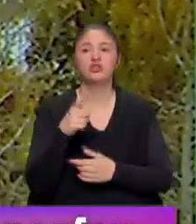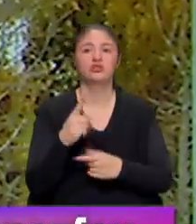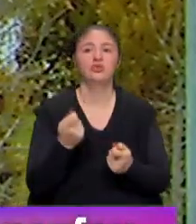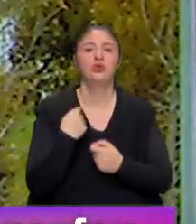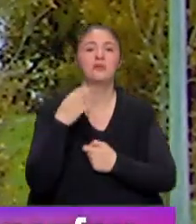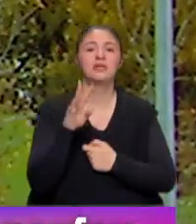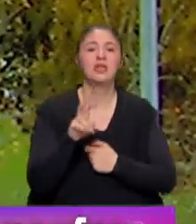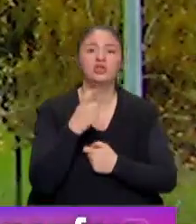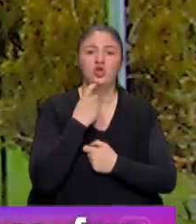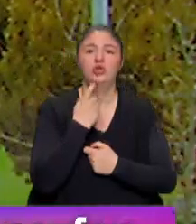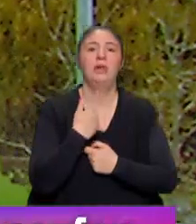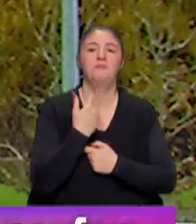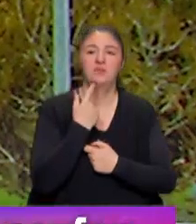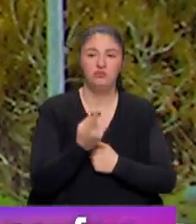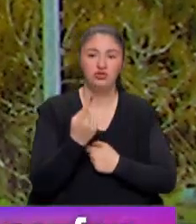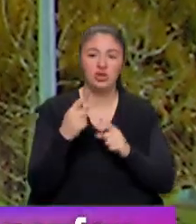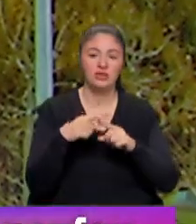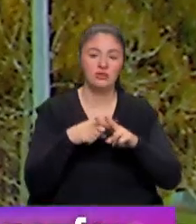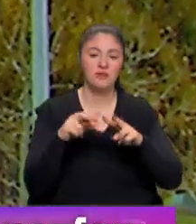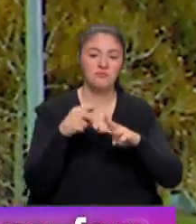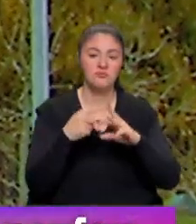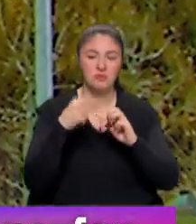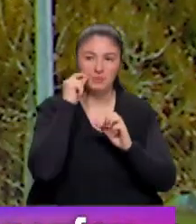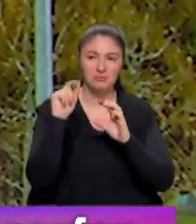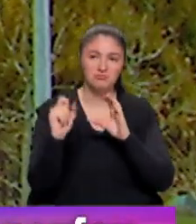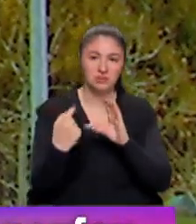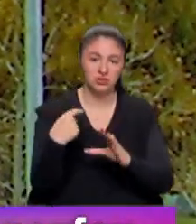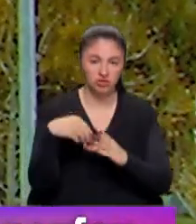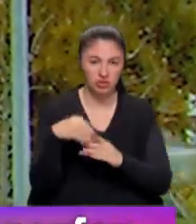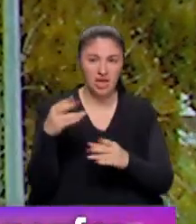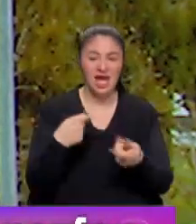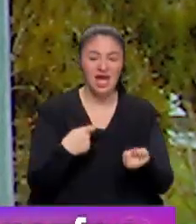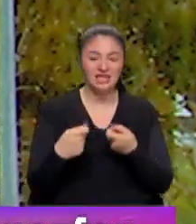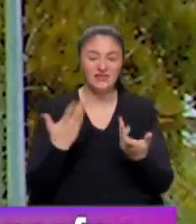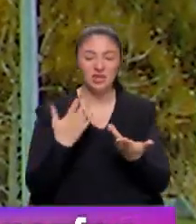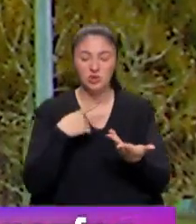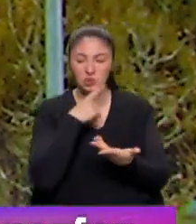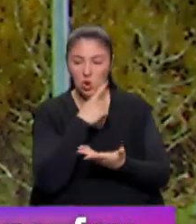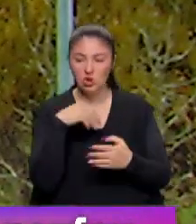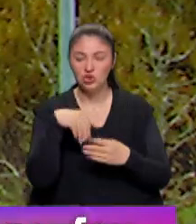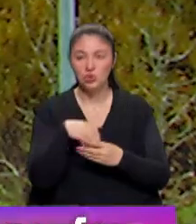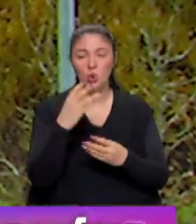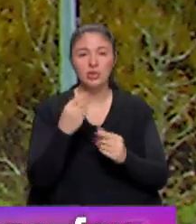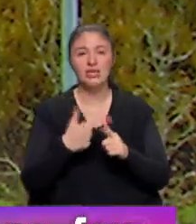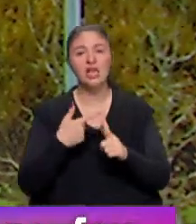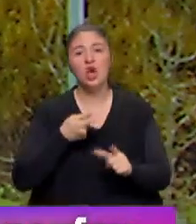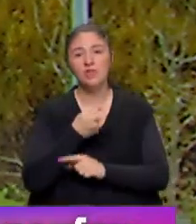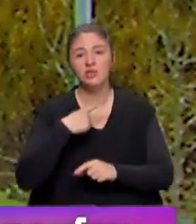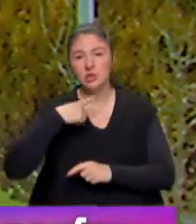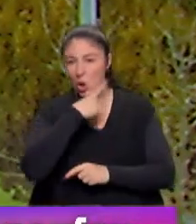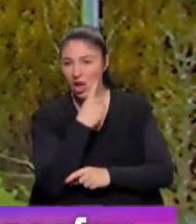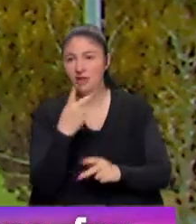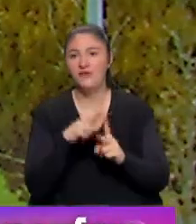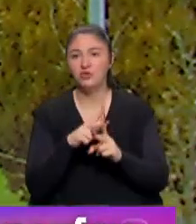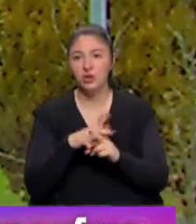çalışıyorum, 48 yaşındayım demiş Tamer Bey gönderdiği mesajında. Esnafın ne kadar zorluk içinde olduğunu, kiralarını ödemekte